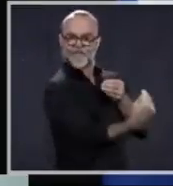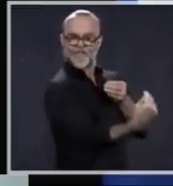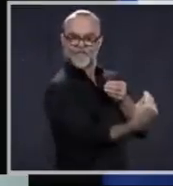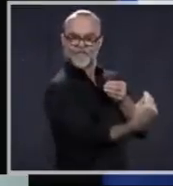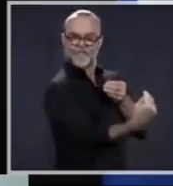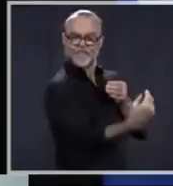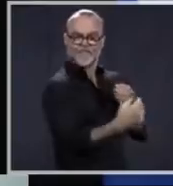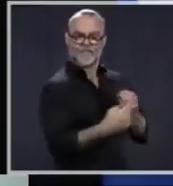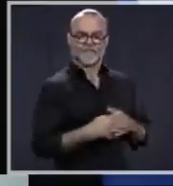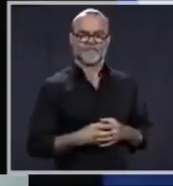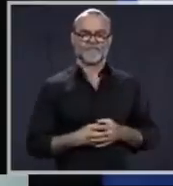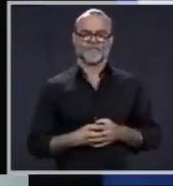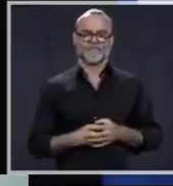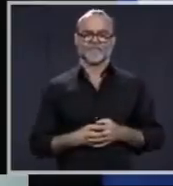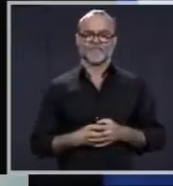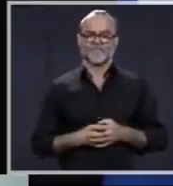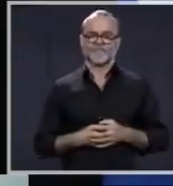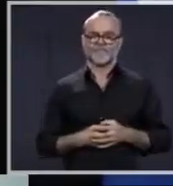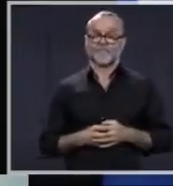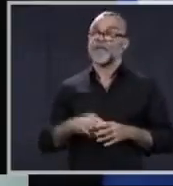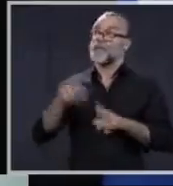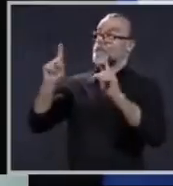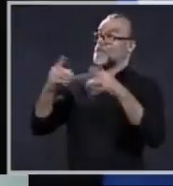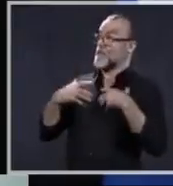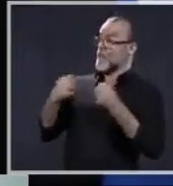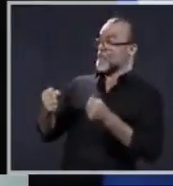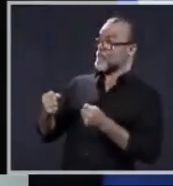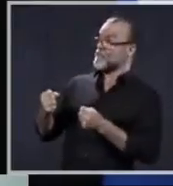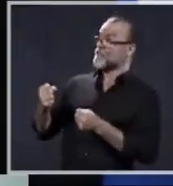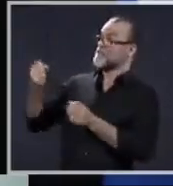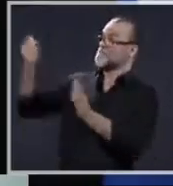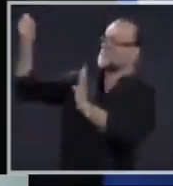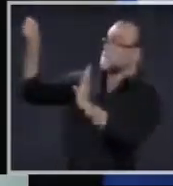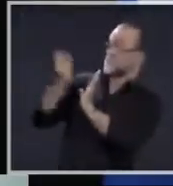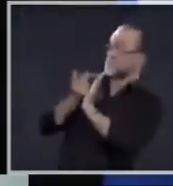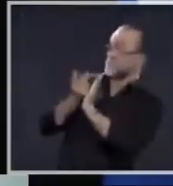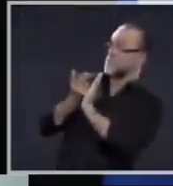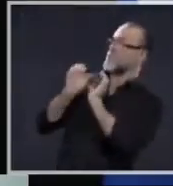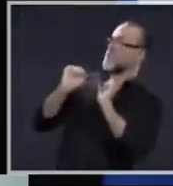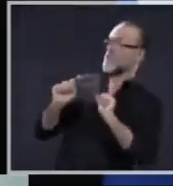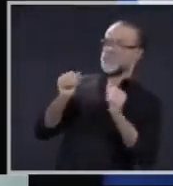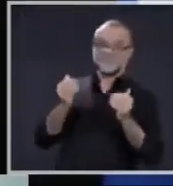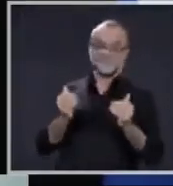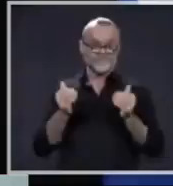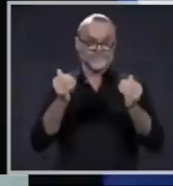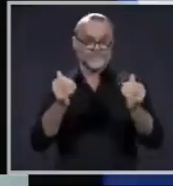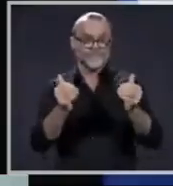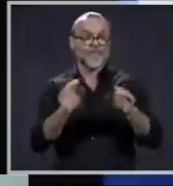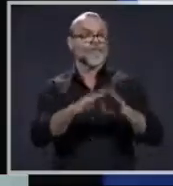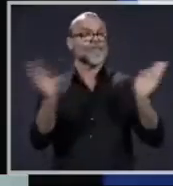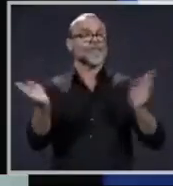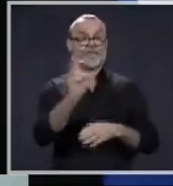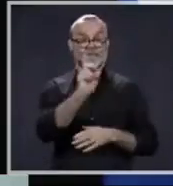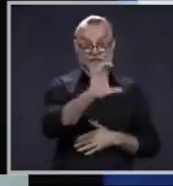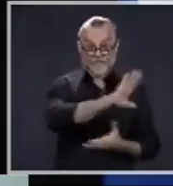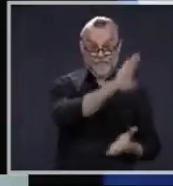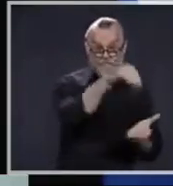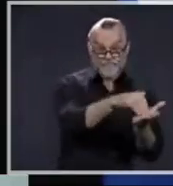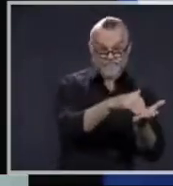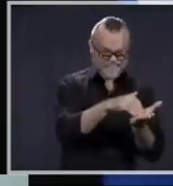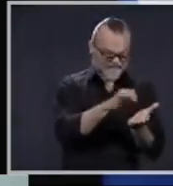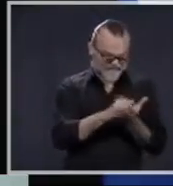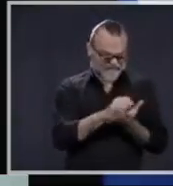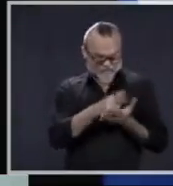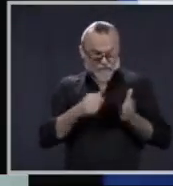the reopening, we need to follow public health instructions. We need to